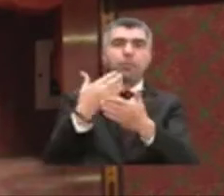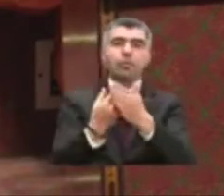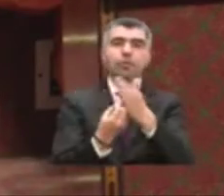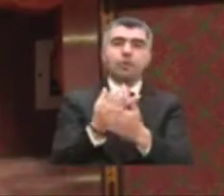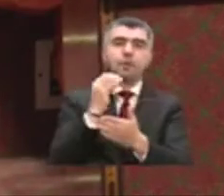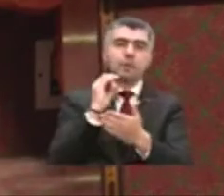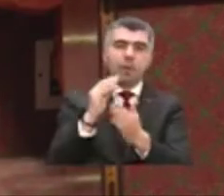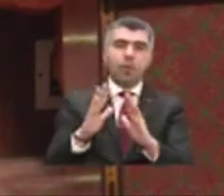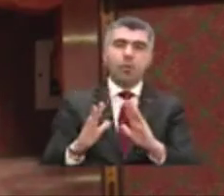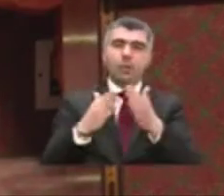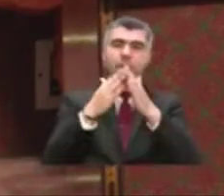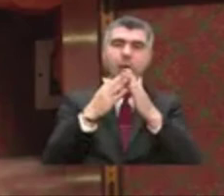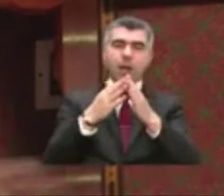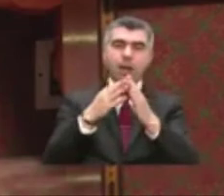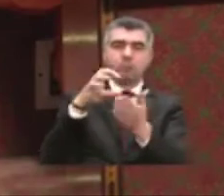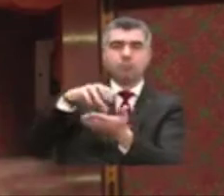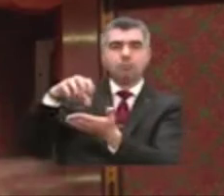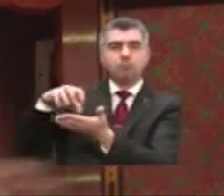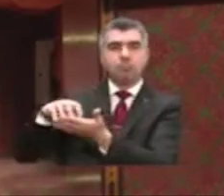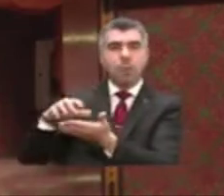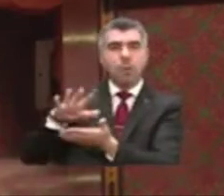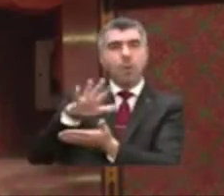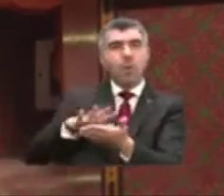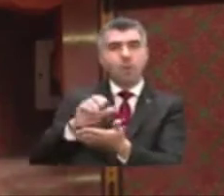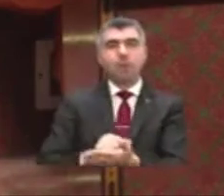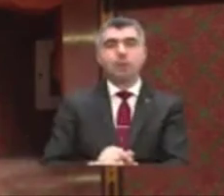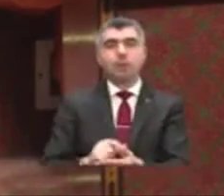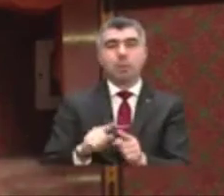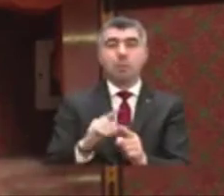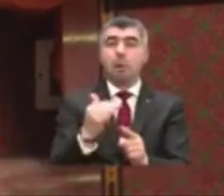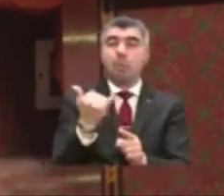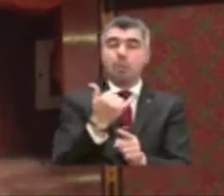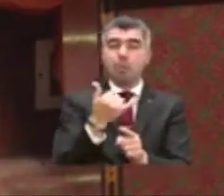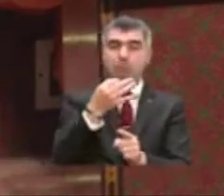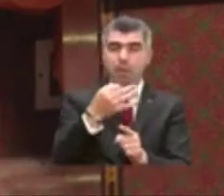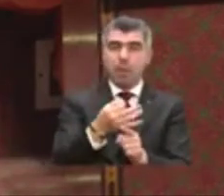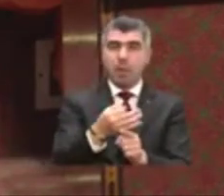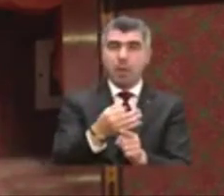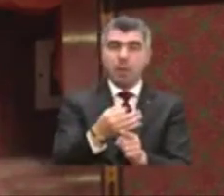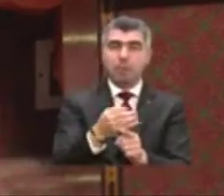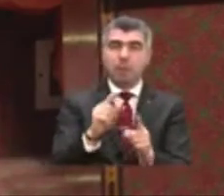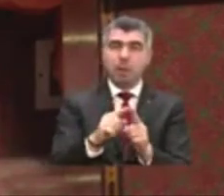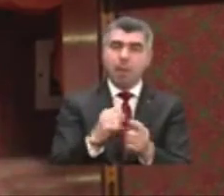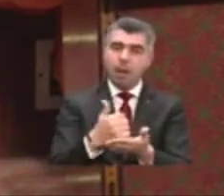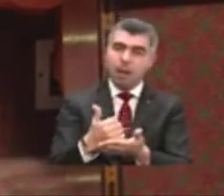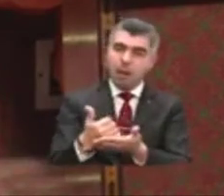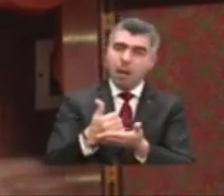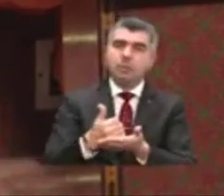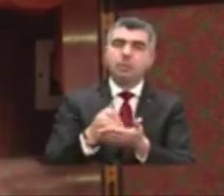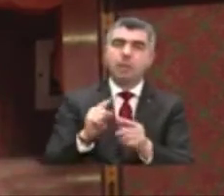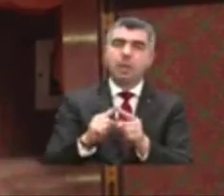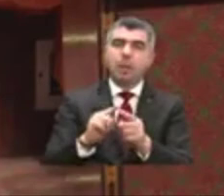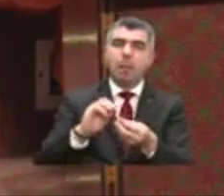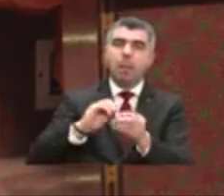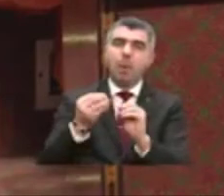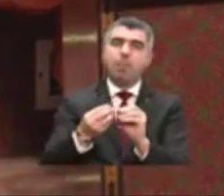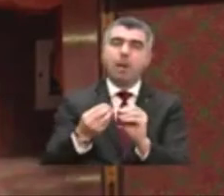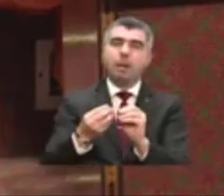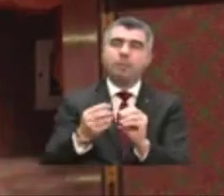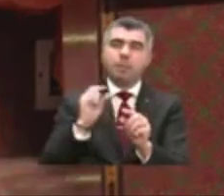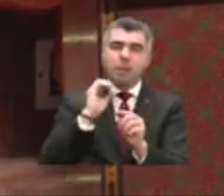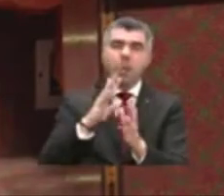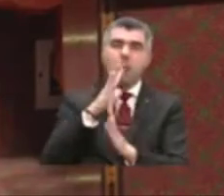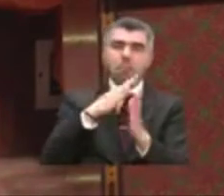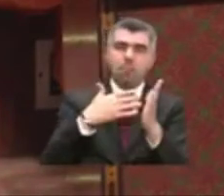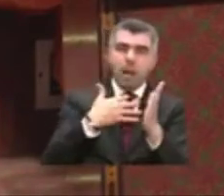تفضلتوا به سيد النائب المحترم، ان تنعتبروا هذه من الامور الاساسيه اللي غتساعدنا باش نحلوا الاشكاليه، زياده على البرامج